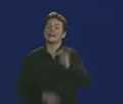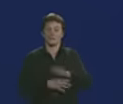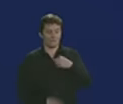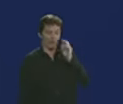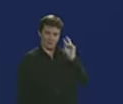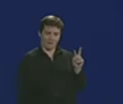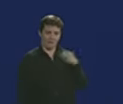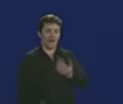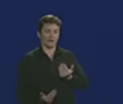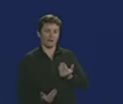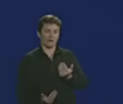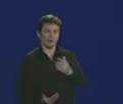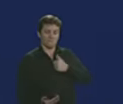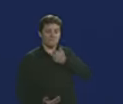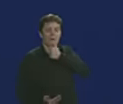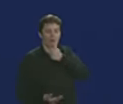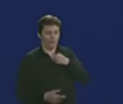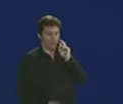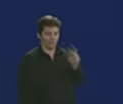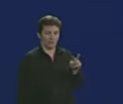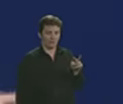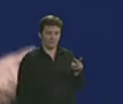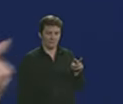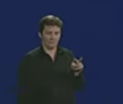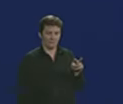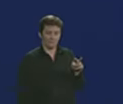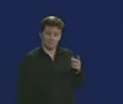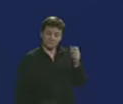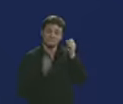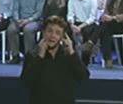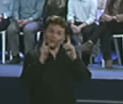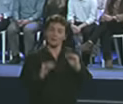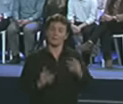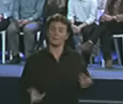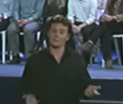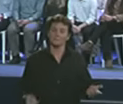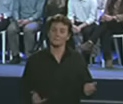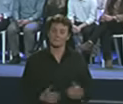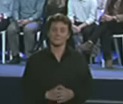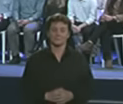Et franchement, c'était étonnant.